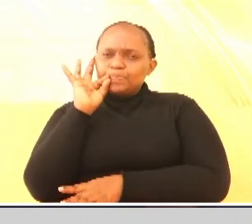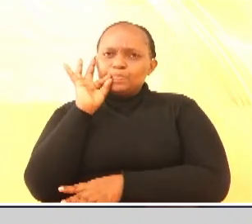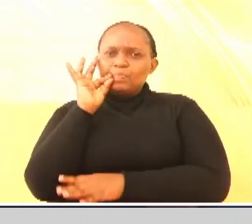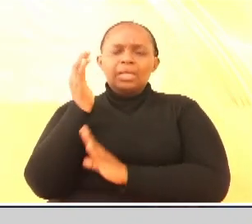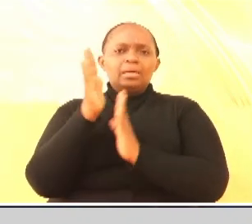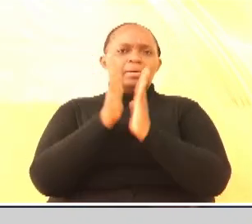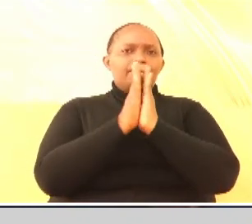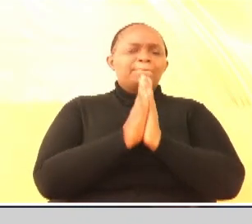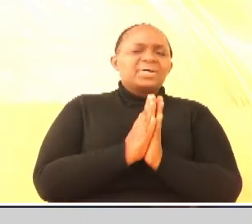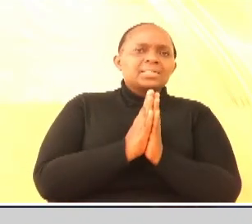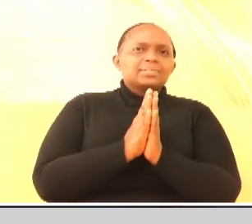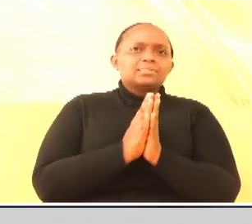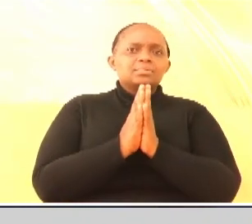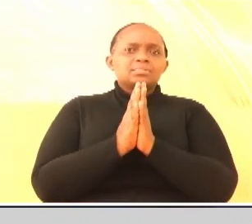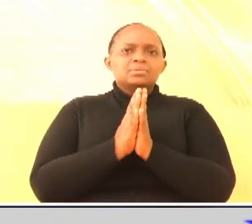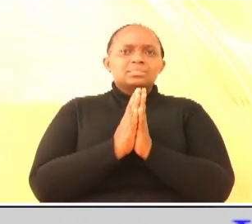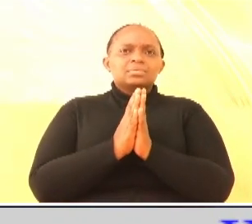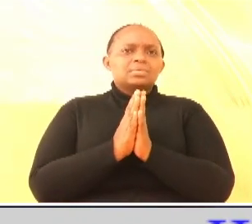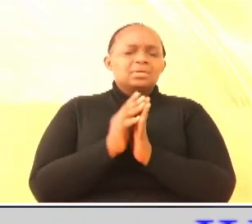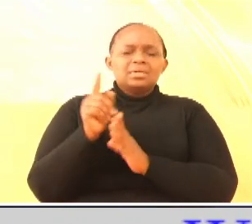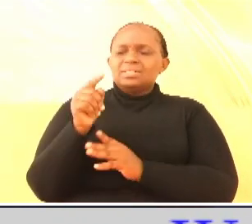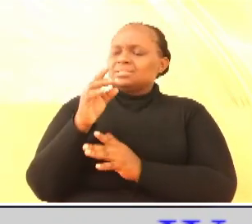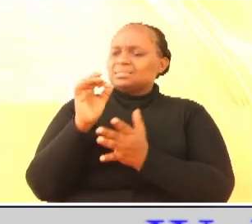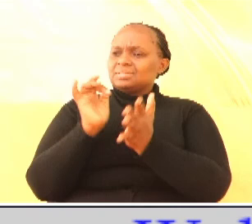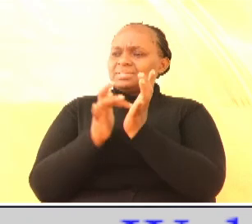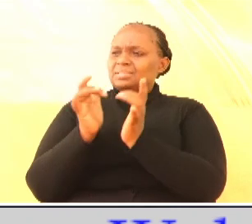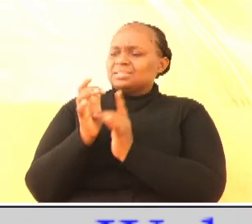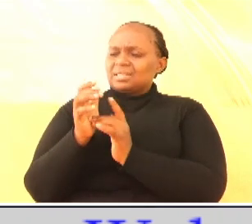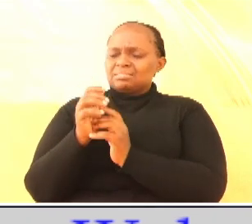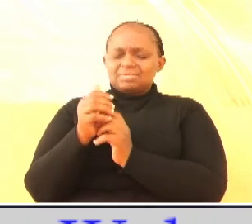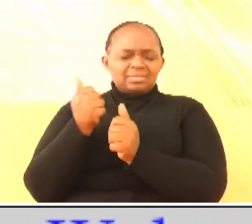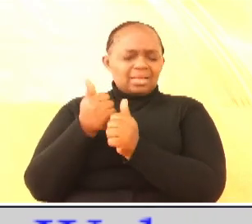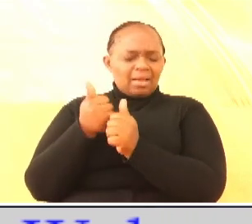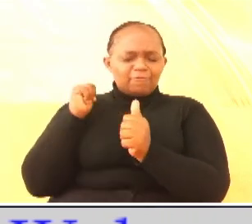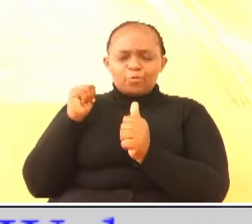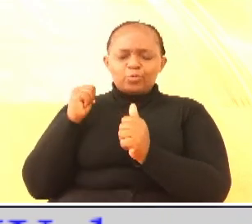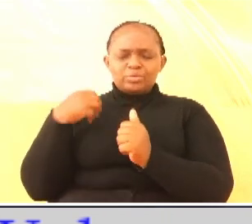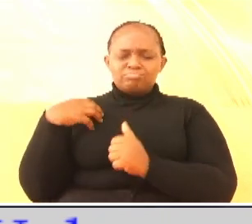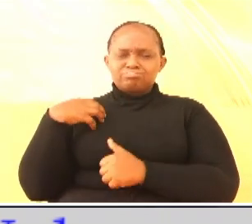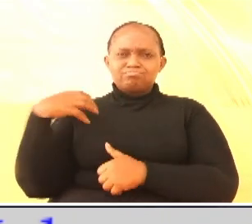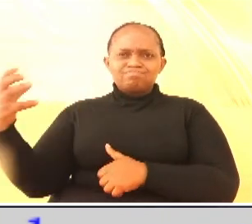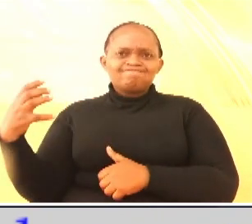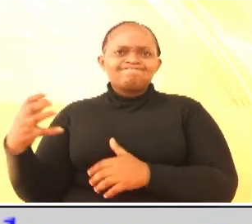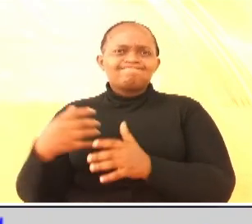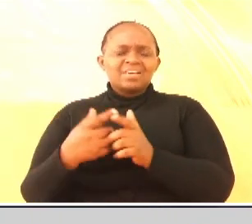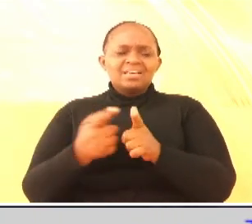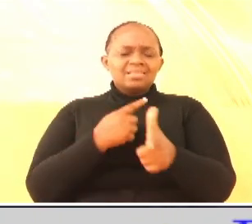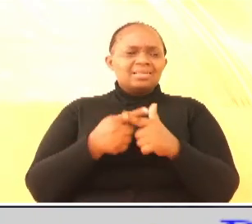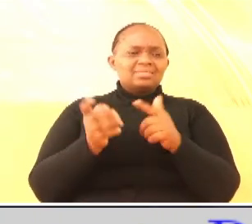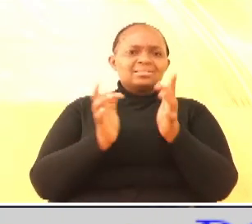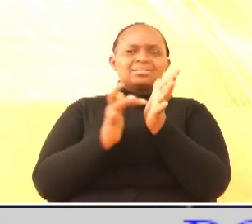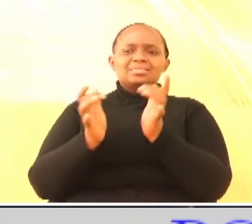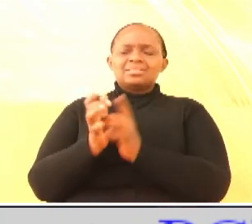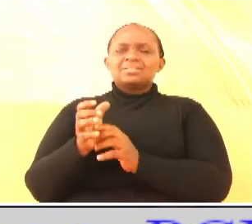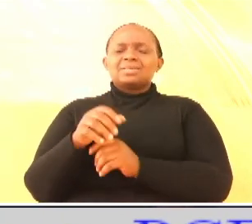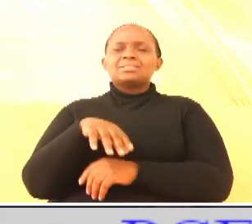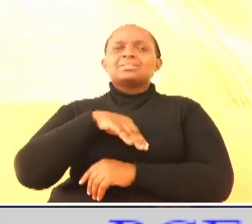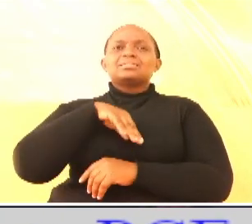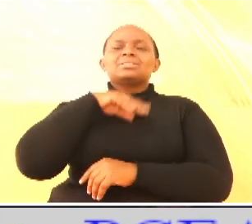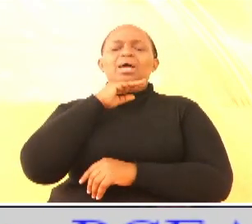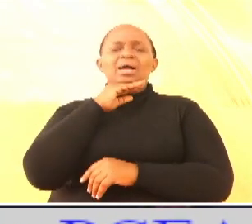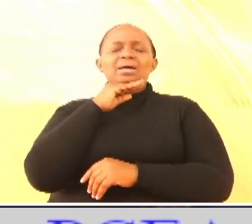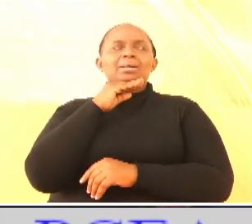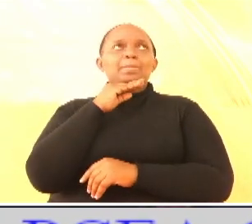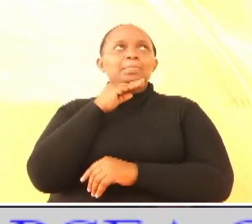akakataa utajiri wake, akakataa nguvu zake, na hata akafa vile anaelezwa hapo katika Philippians chapter 2